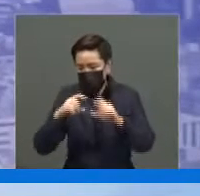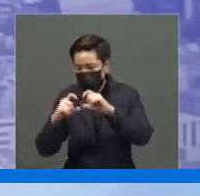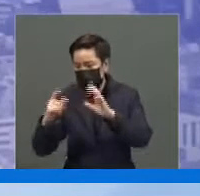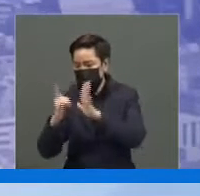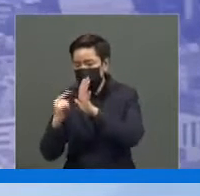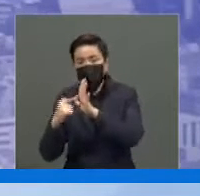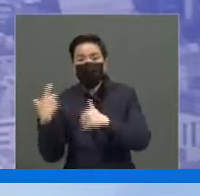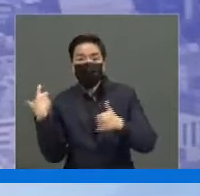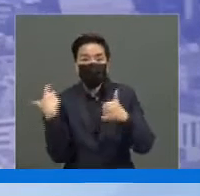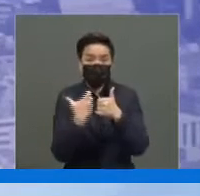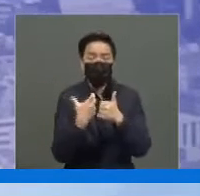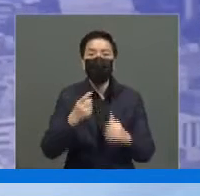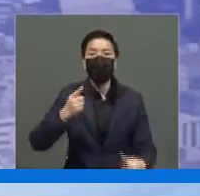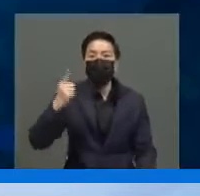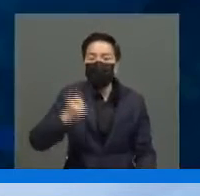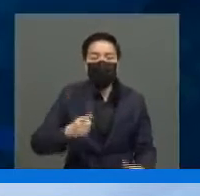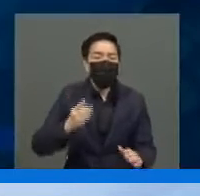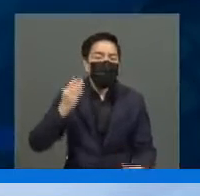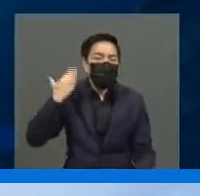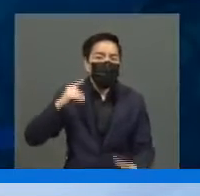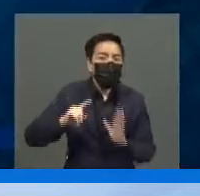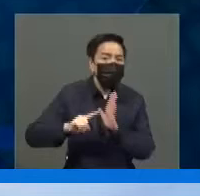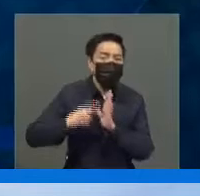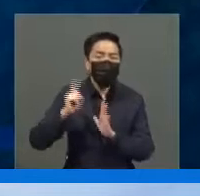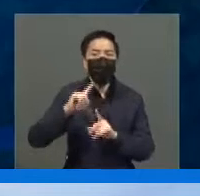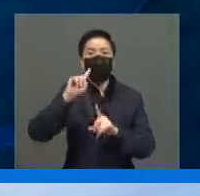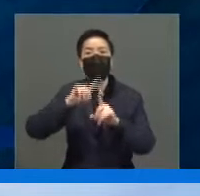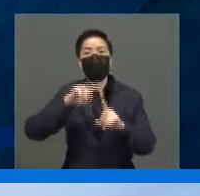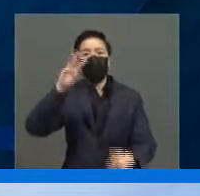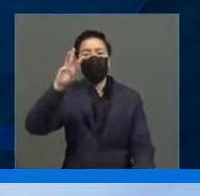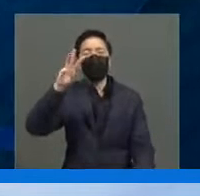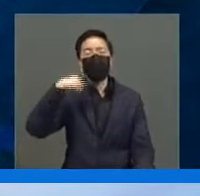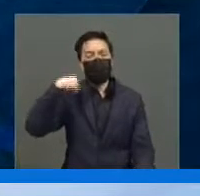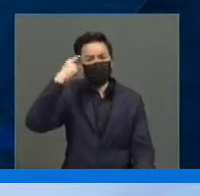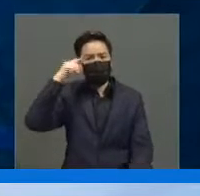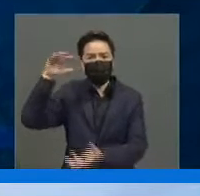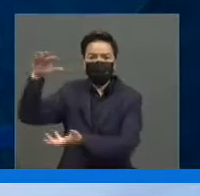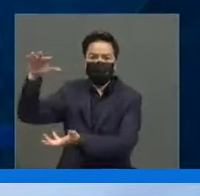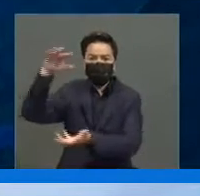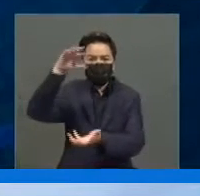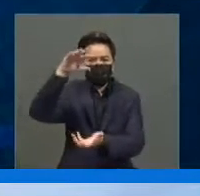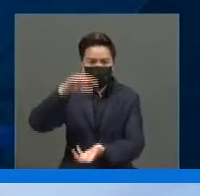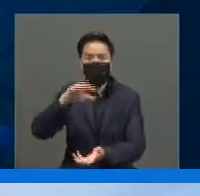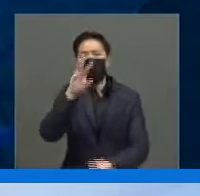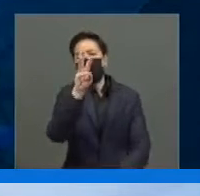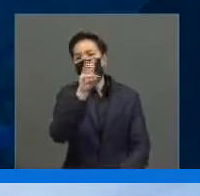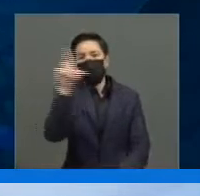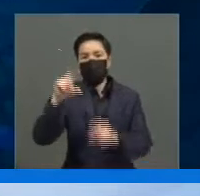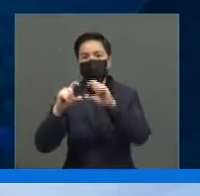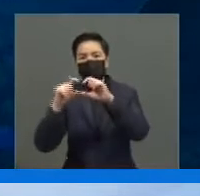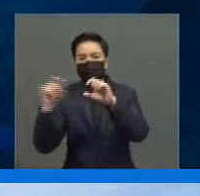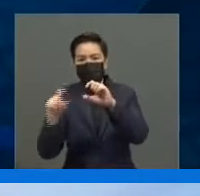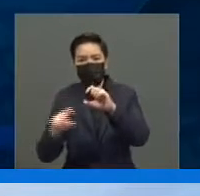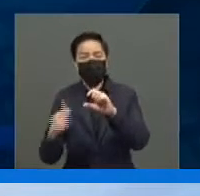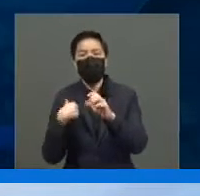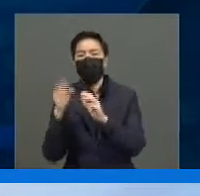ธินโฆษกสบคออกมาพูดถึงเรื่องนี้ด้วยการจัดสรรวัคซีนการทำงานร่วมกันมีการบูรณาการกันอย่างไรได้รับคำสั่ง